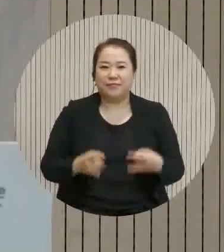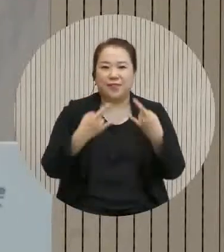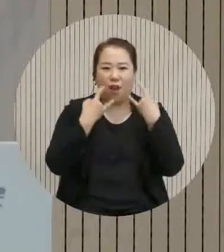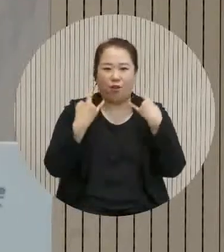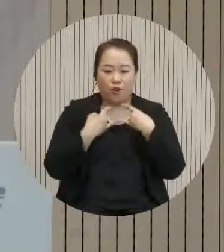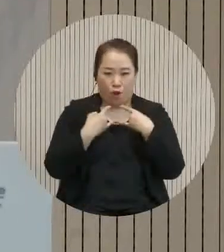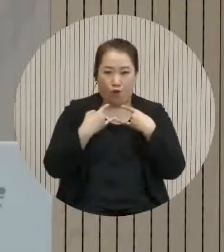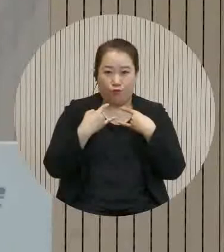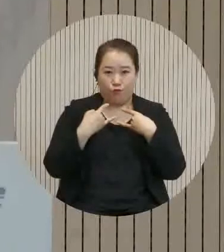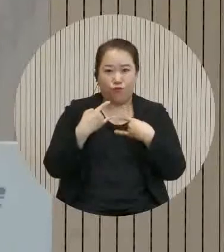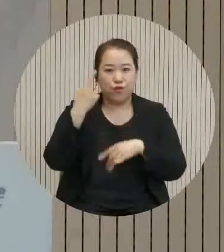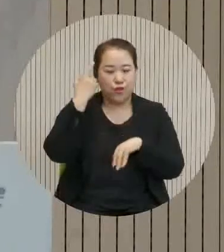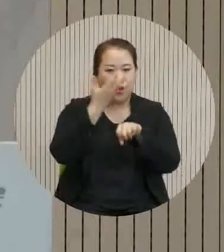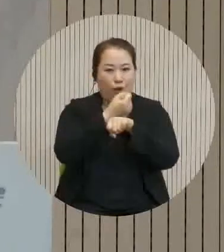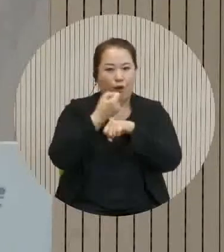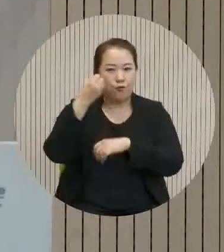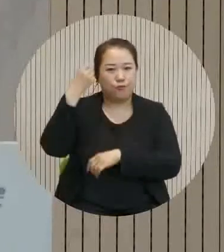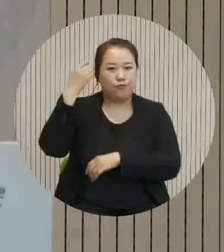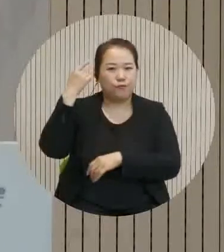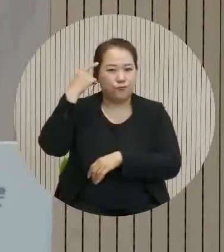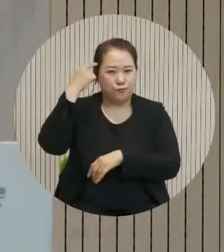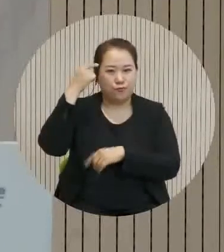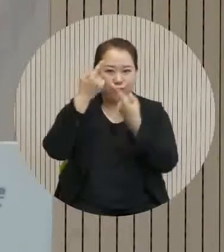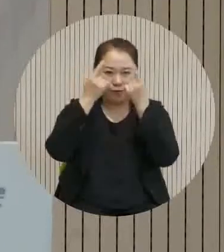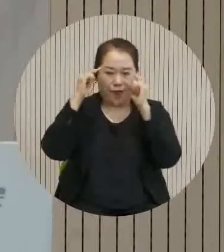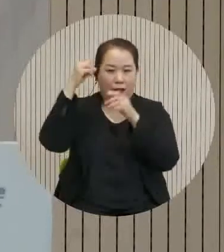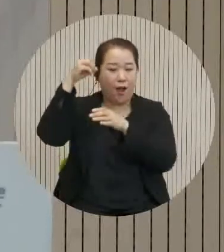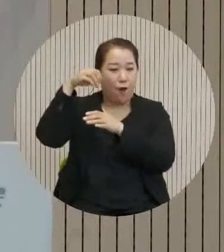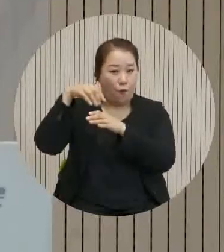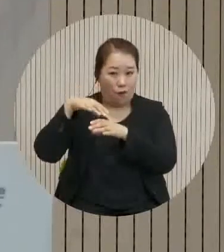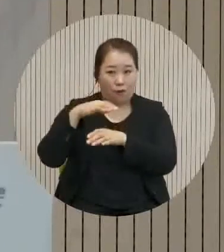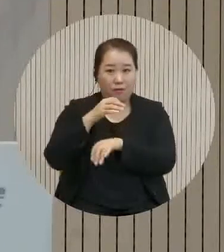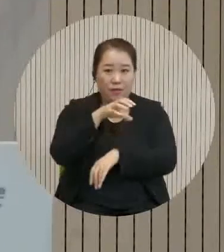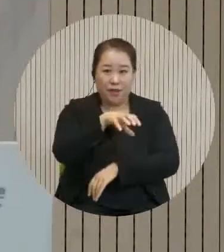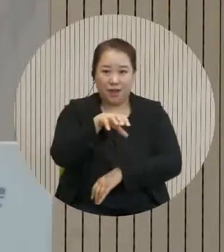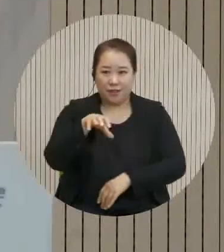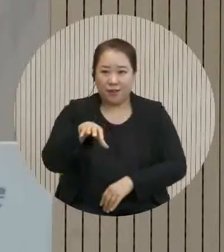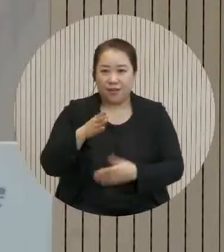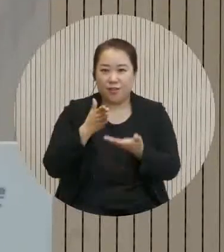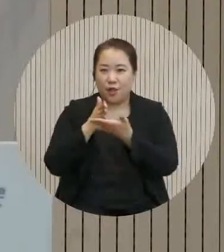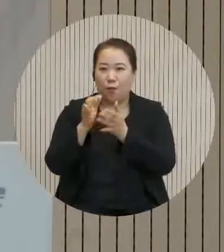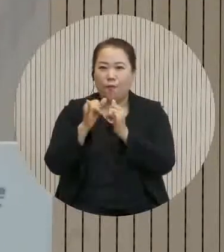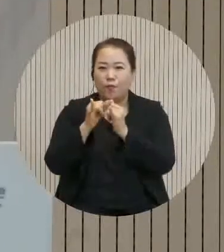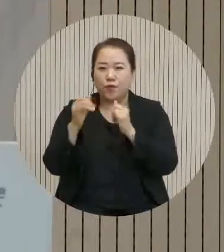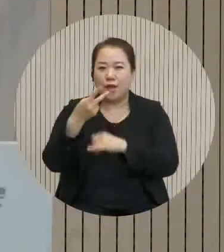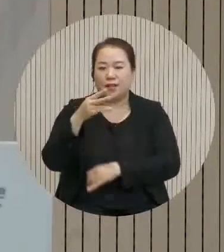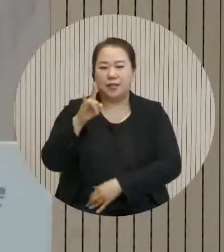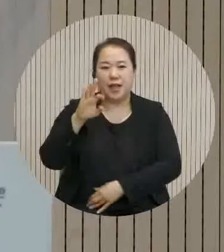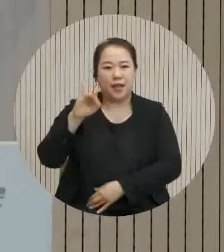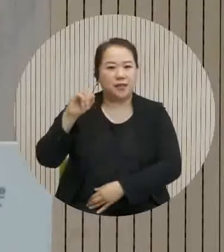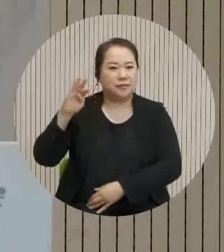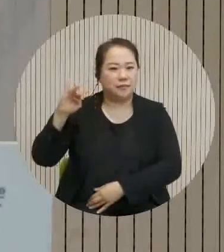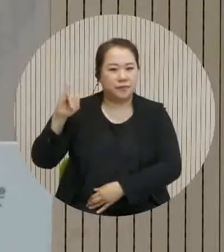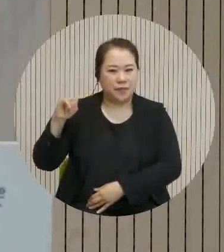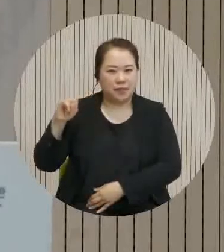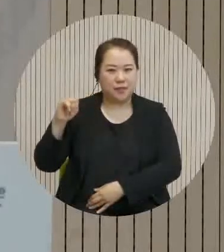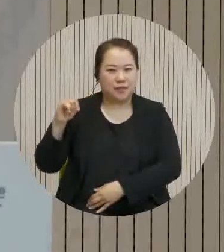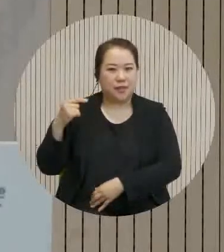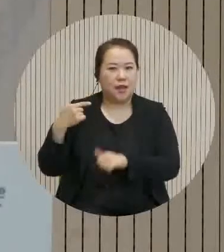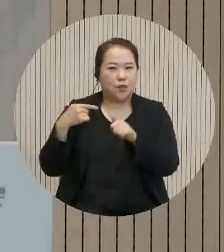런던대학교 교육연구대학원에서 저명한 미디어 교육 전문가인 데이비드 버킹엄 교수의 지도로 박사학위를